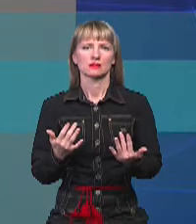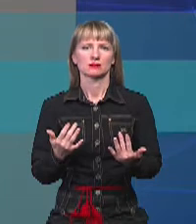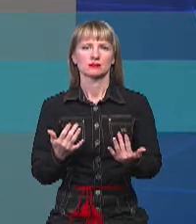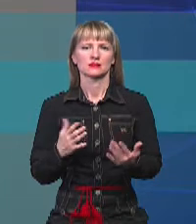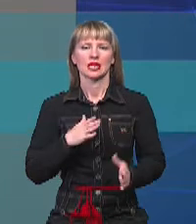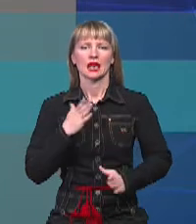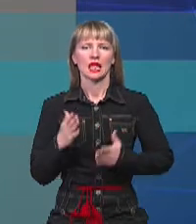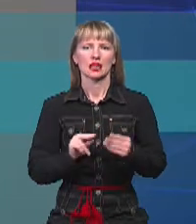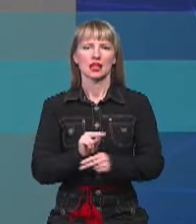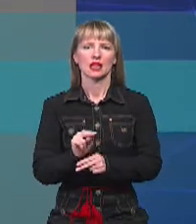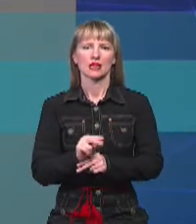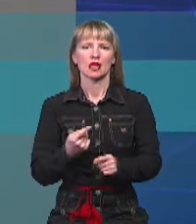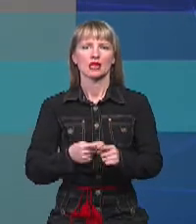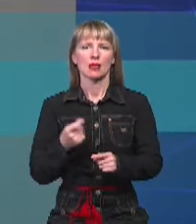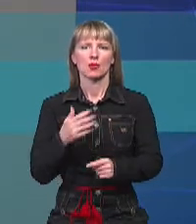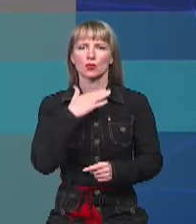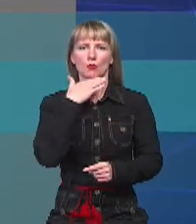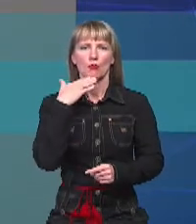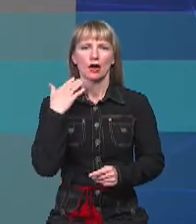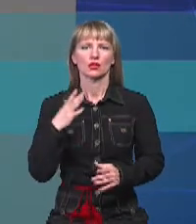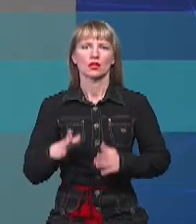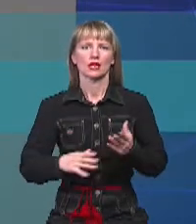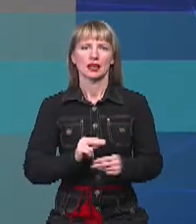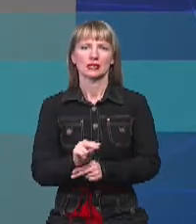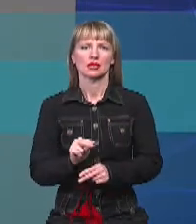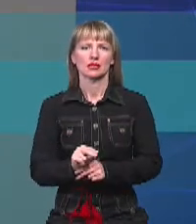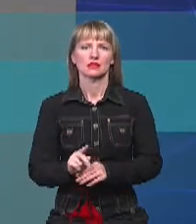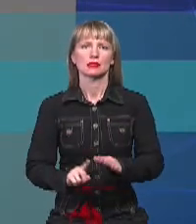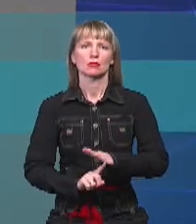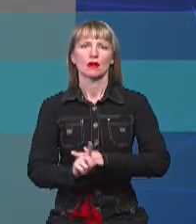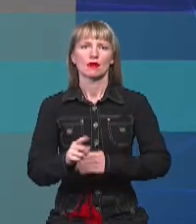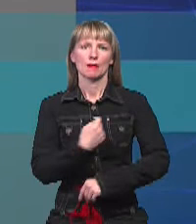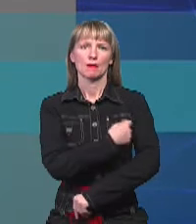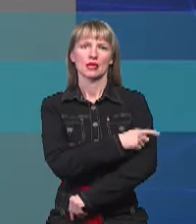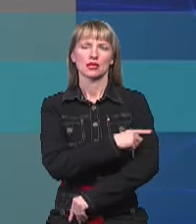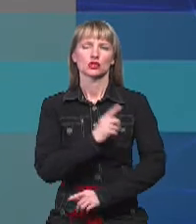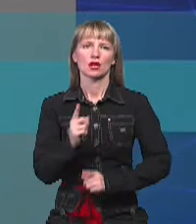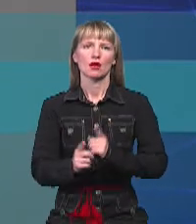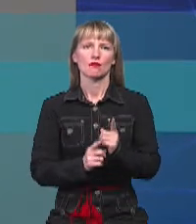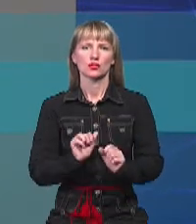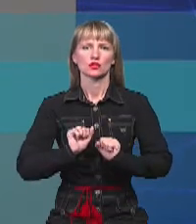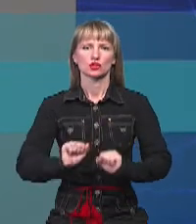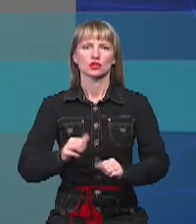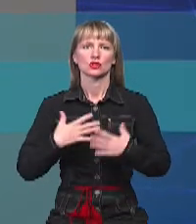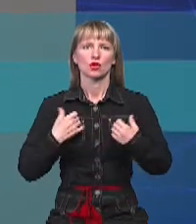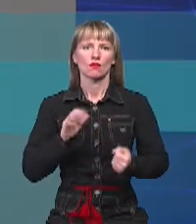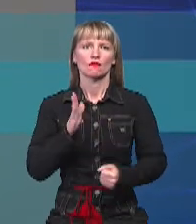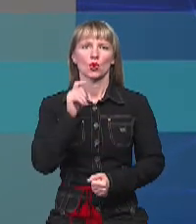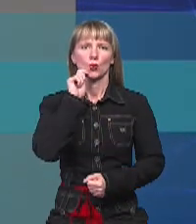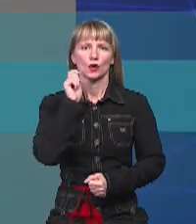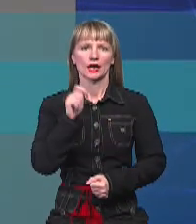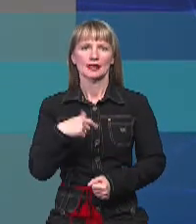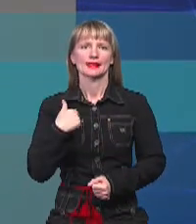Кілька тренінгів, це мало сказано, дуже багато тренінгів з впровадження медичної реформи охорони здоров'я в Україні,